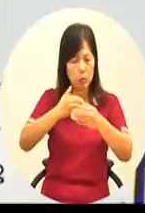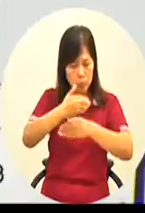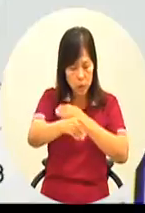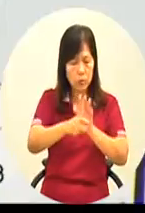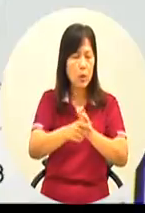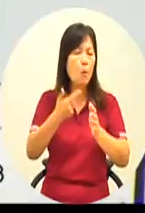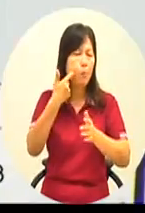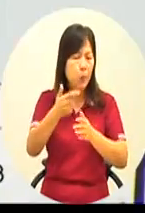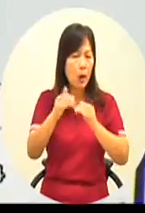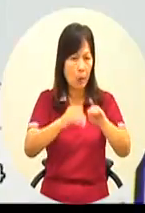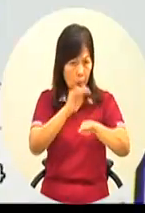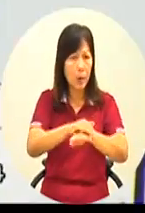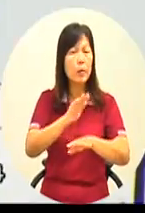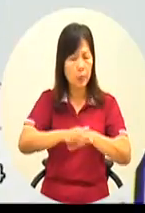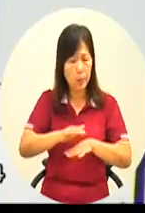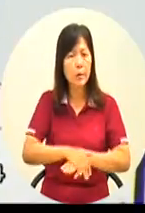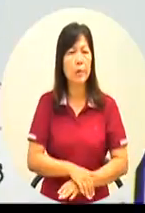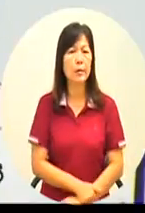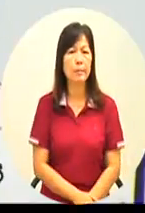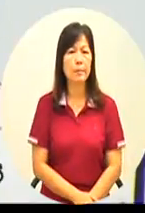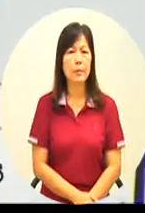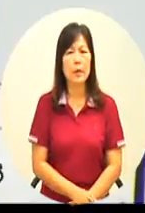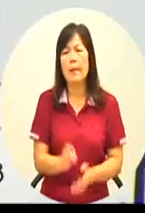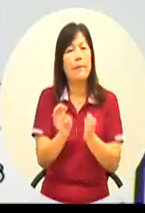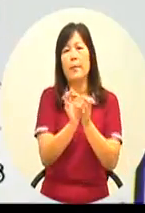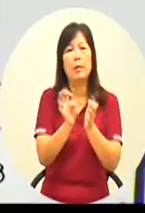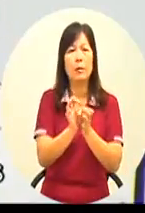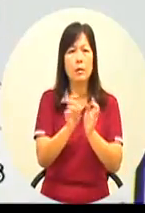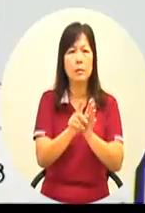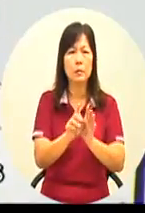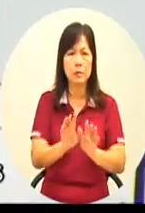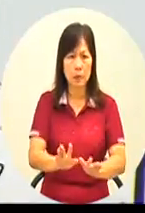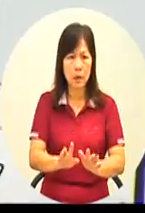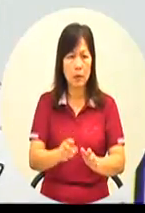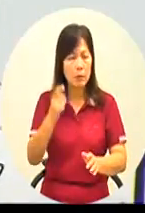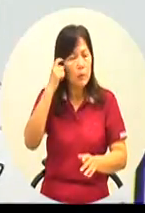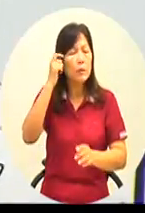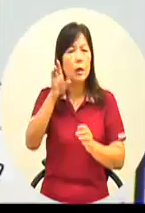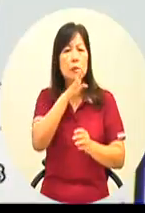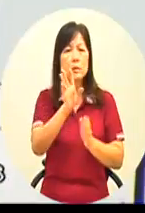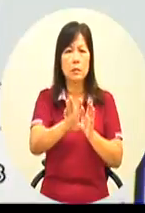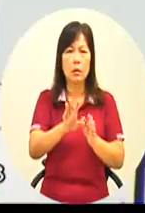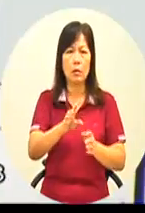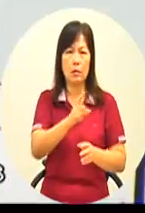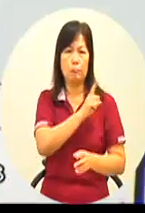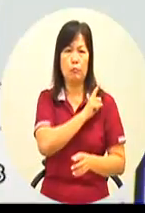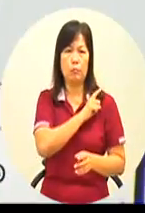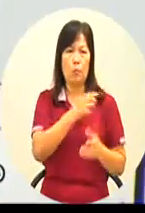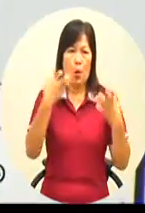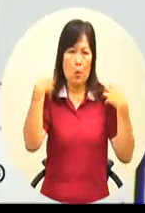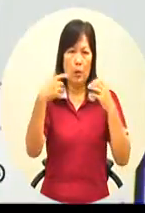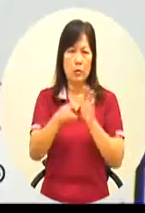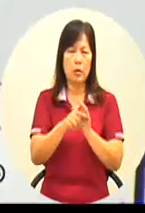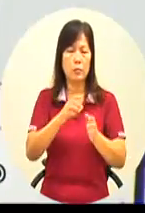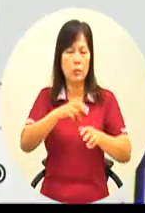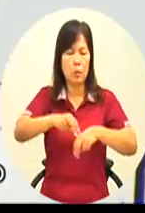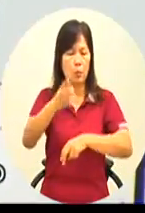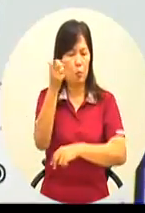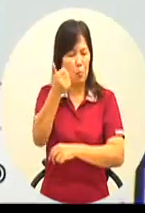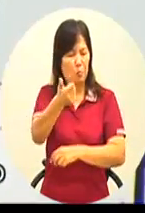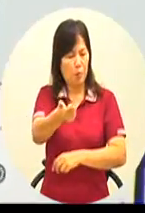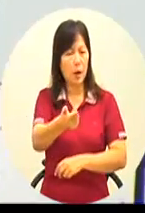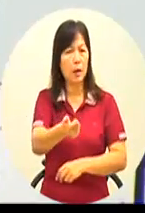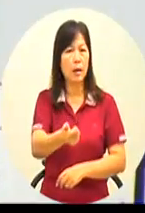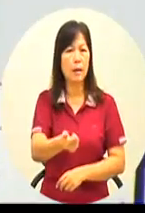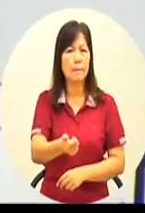年内可以完成嘛？ 半年内。 哦，那没关系，因为现在我想我们还是有执政上面的一些行政优势嘛。 是。 好，那我